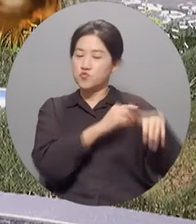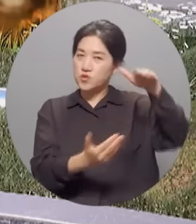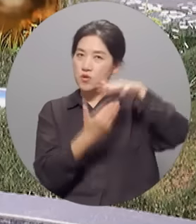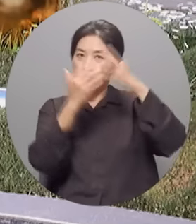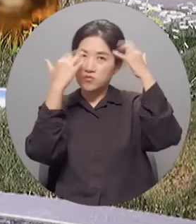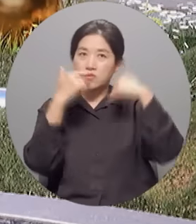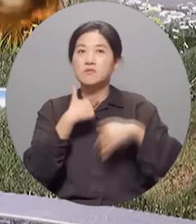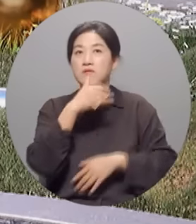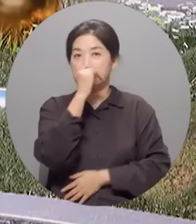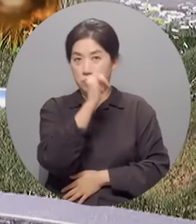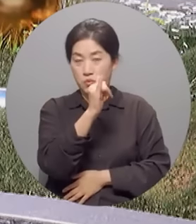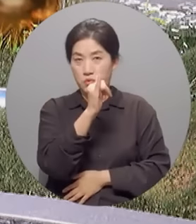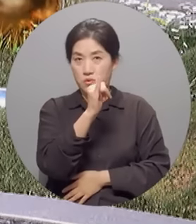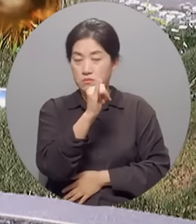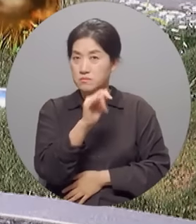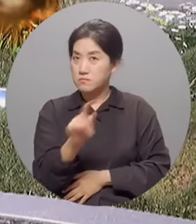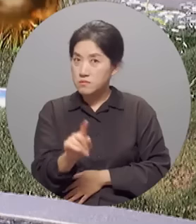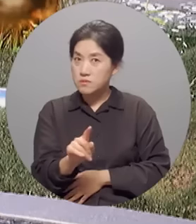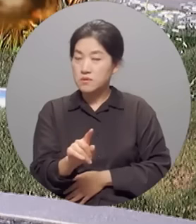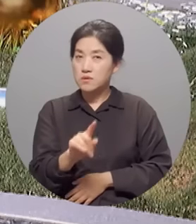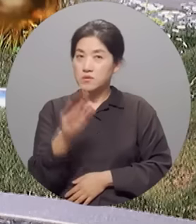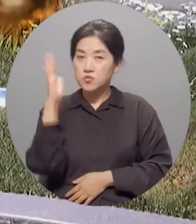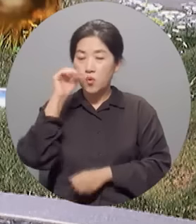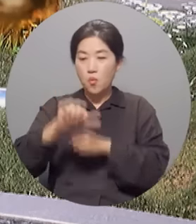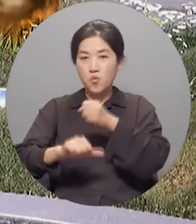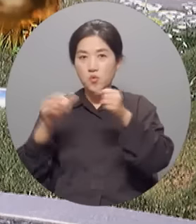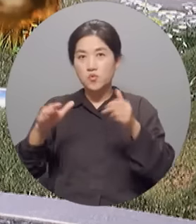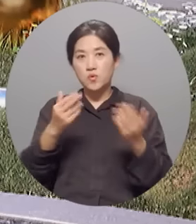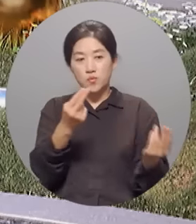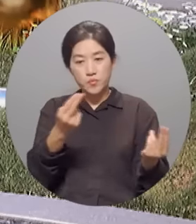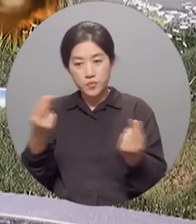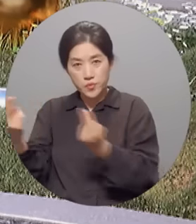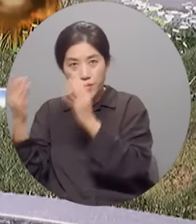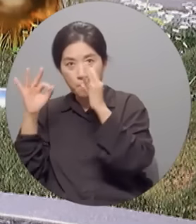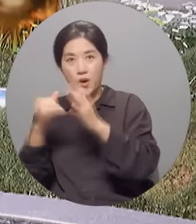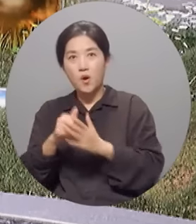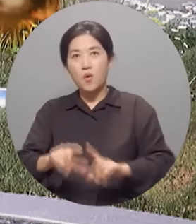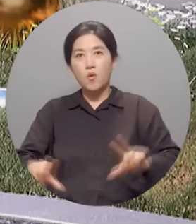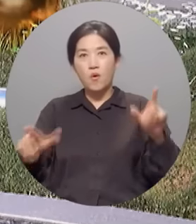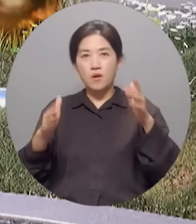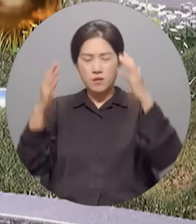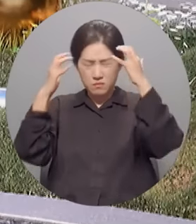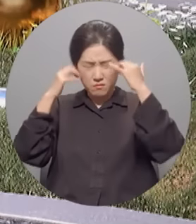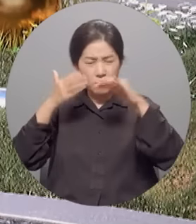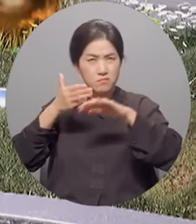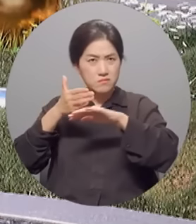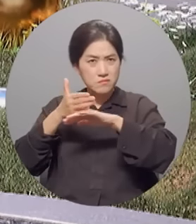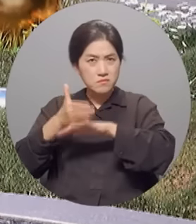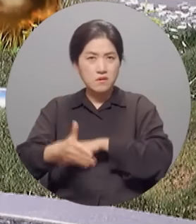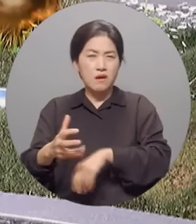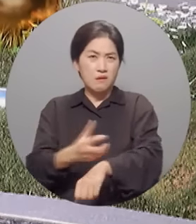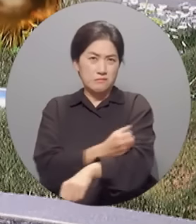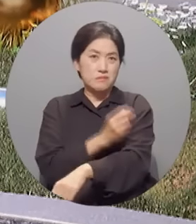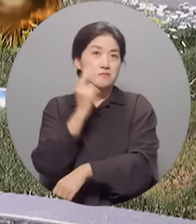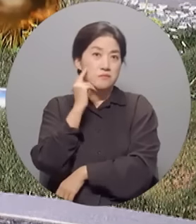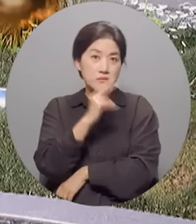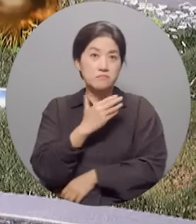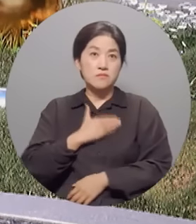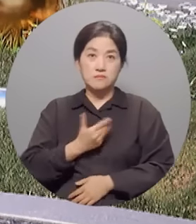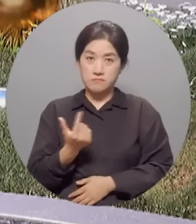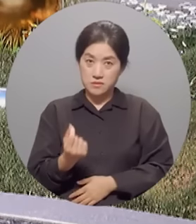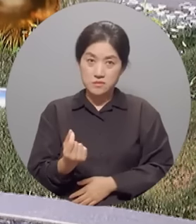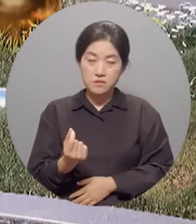더위가 나타났습니다. 이렇게 최근 5년간을 비교해 보니 올해 늦더위가 얼마나 맹렬한지 알 수